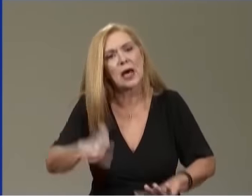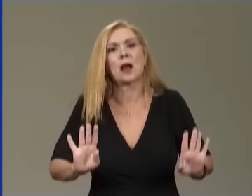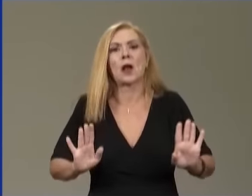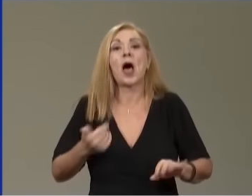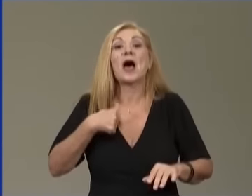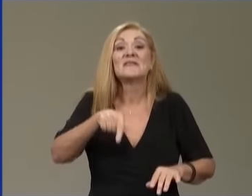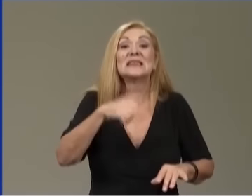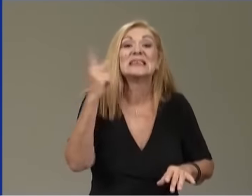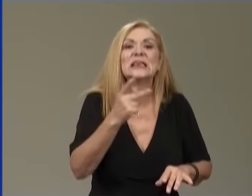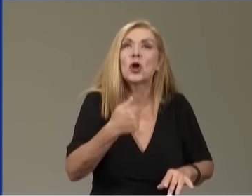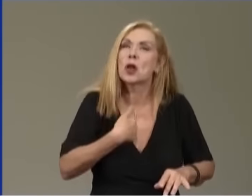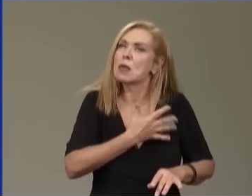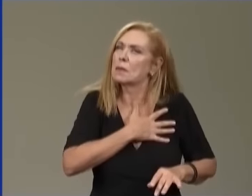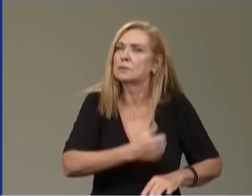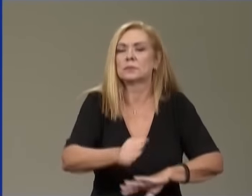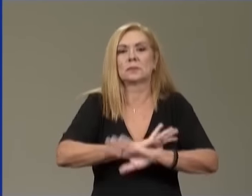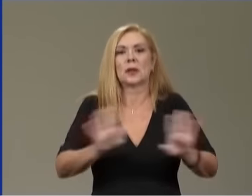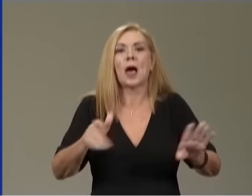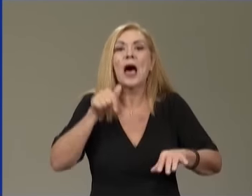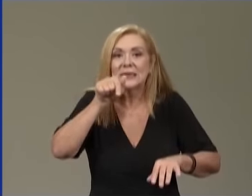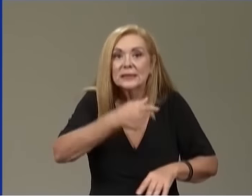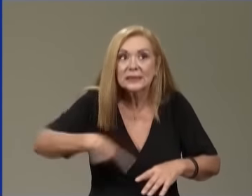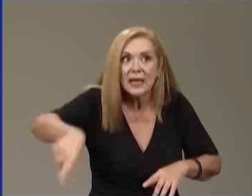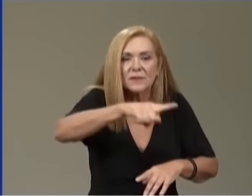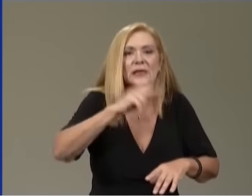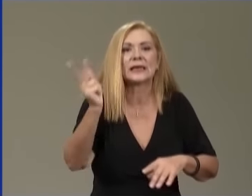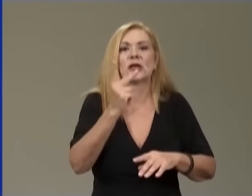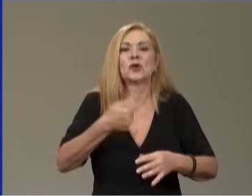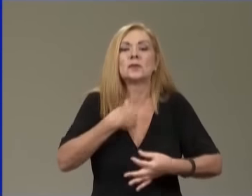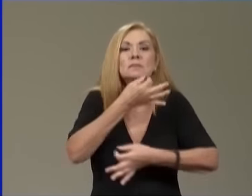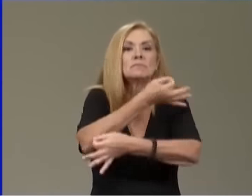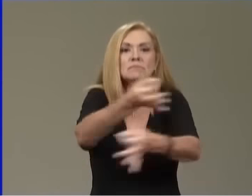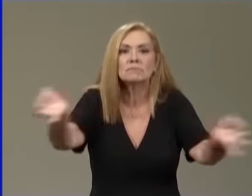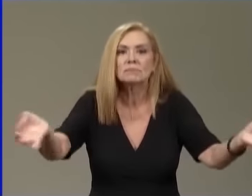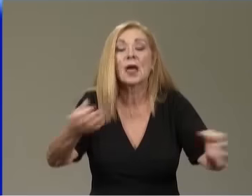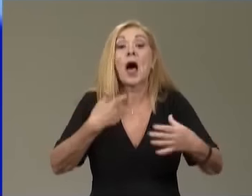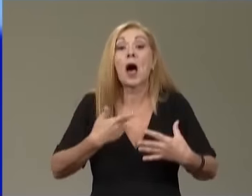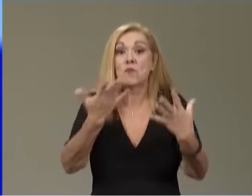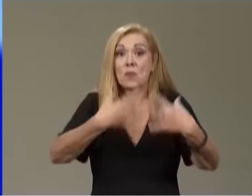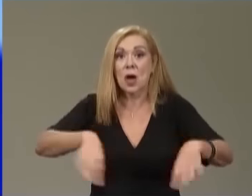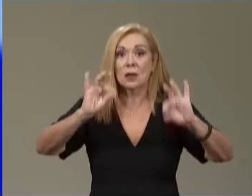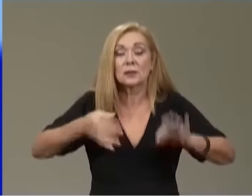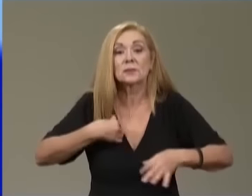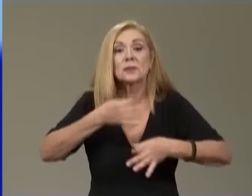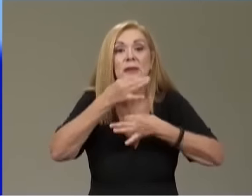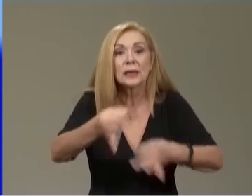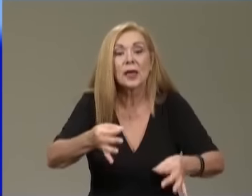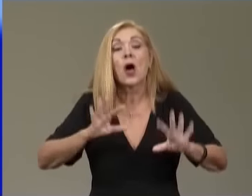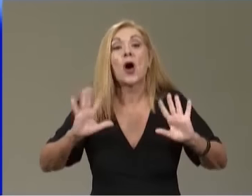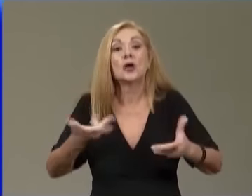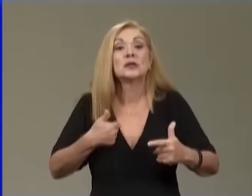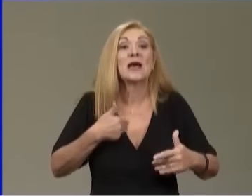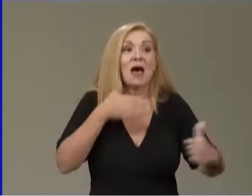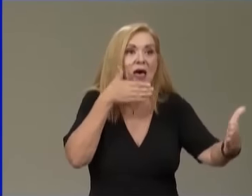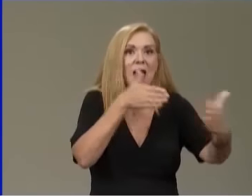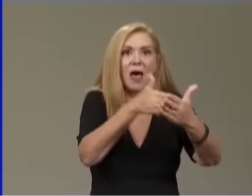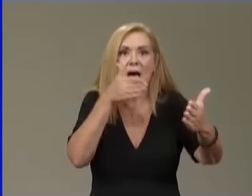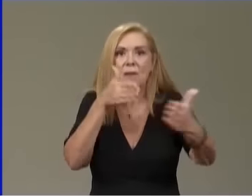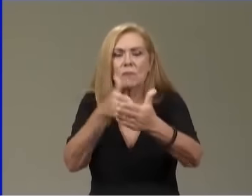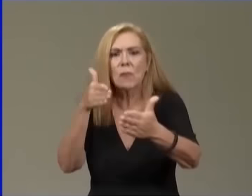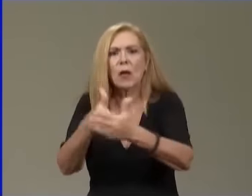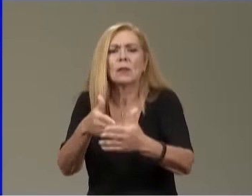εμπιστεύομαι και σε αυτήν απευθύνομαι, δηλώνοντας εξ αρχής ότι τα εμπόδια μπροστά μας ήταν